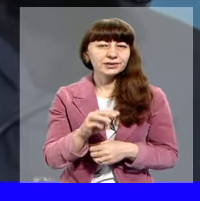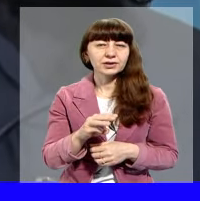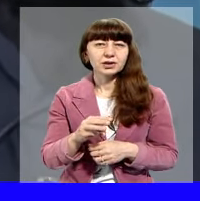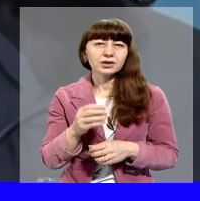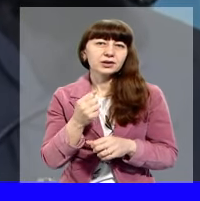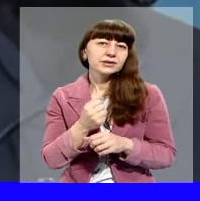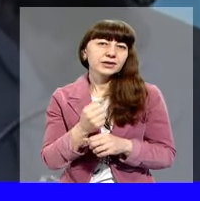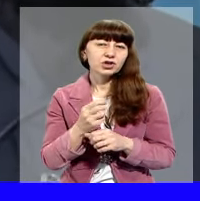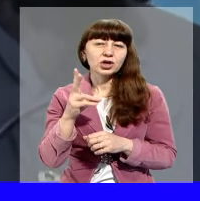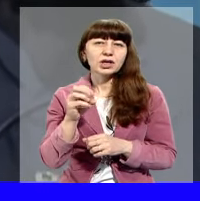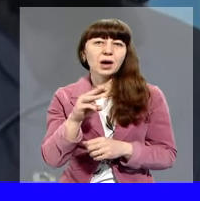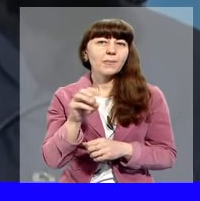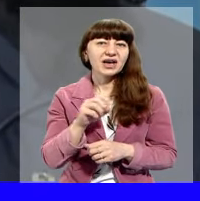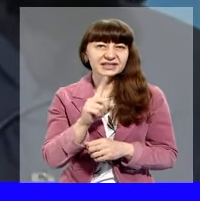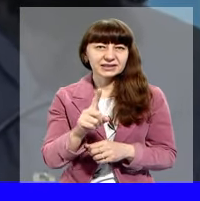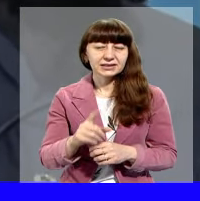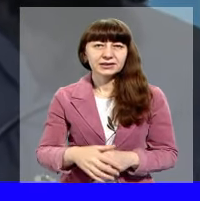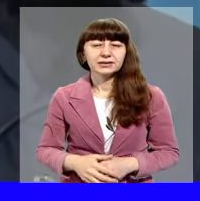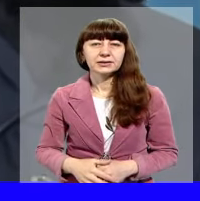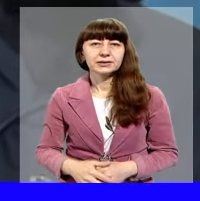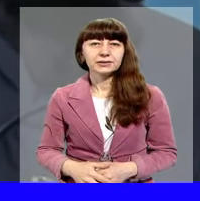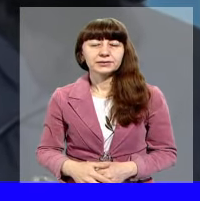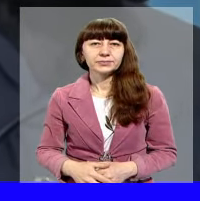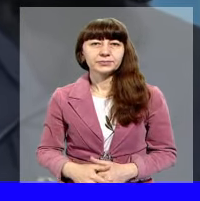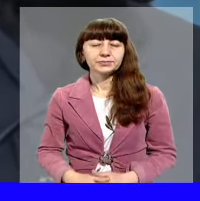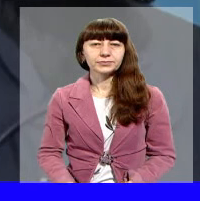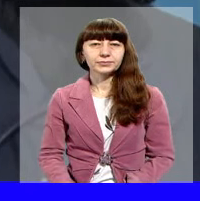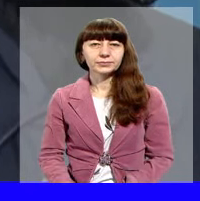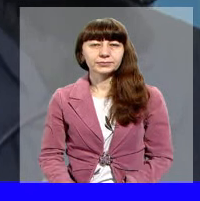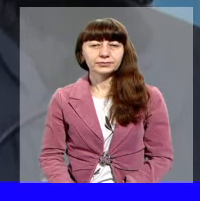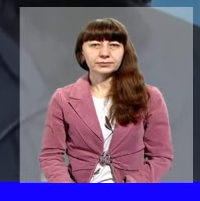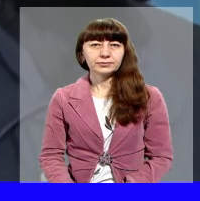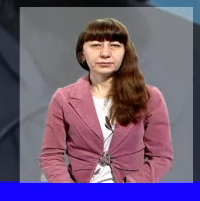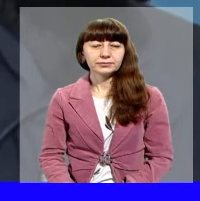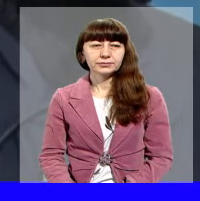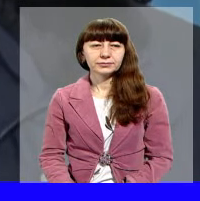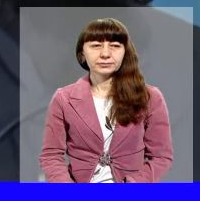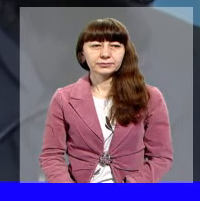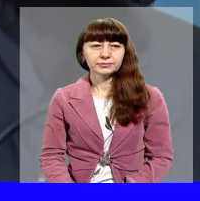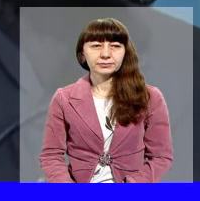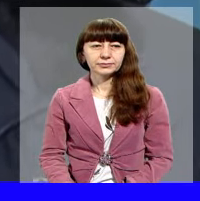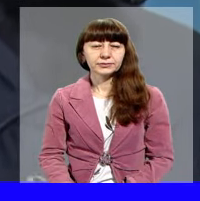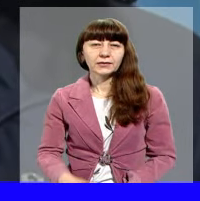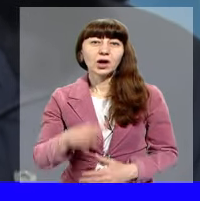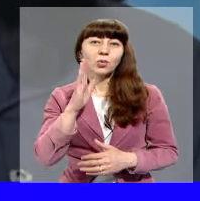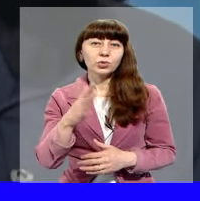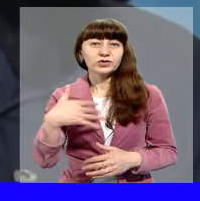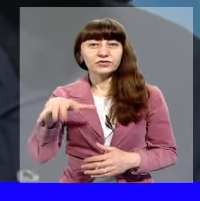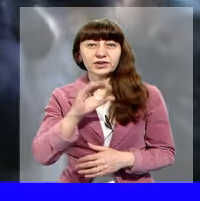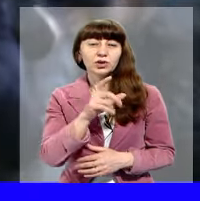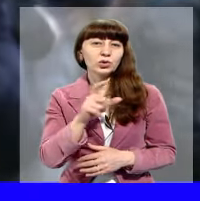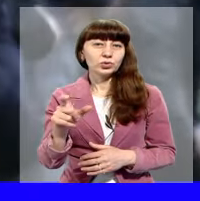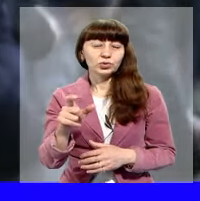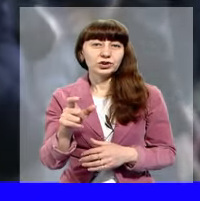Алла қабыл болса. Оразаларыңыз қабыл болсын, аллақта болсын, денсаулық. Қазақтың қырмығы ансыз